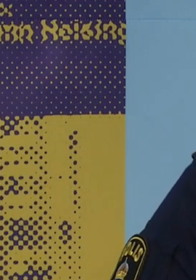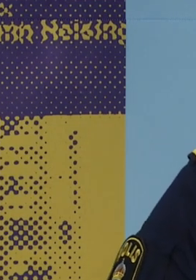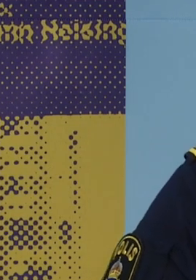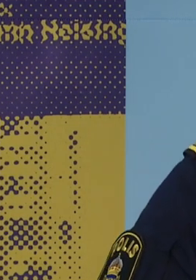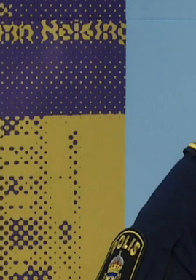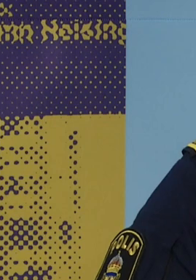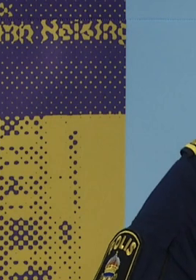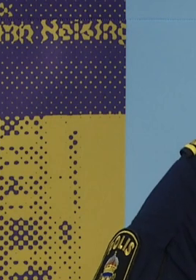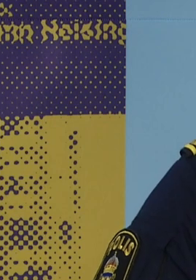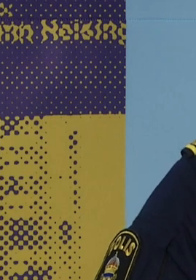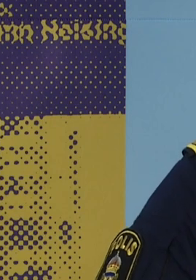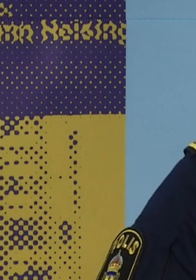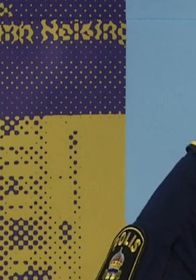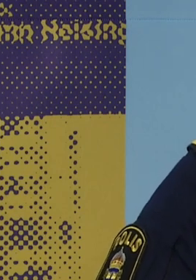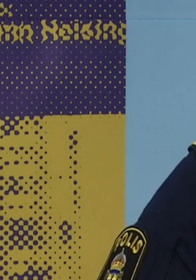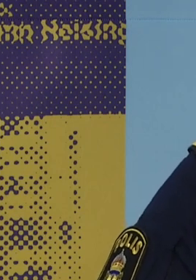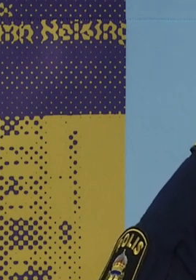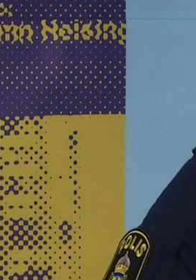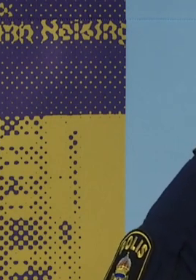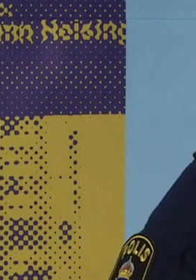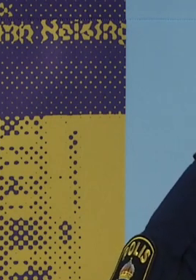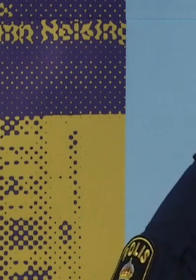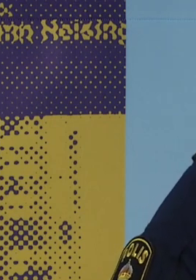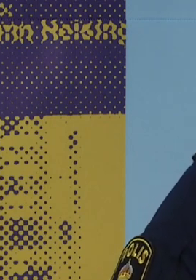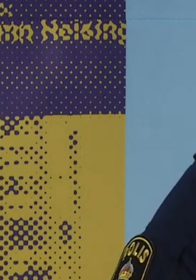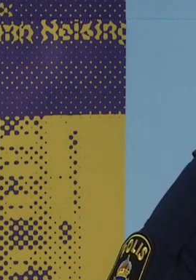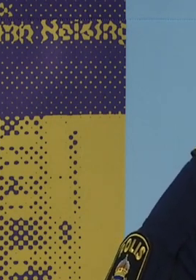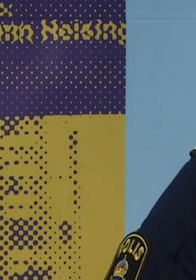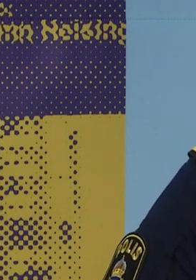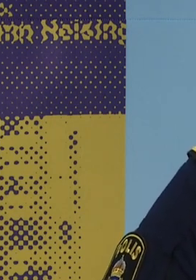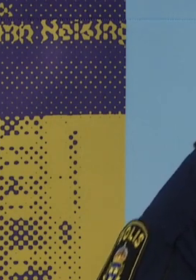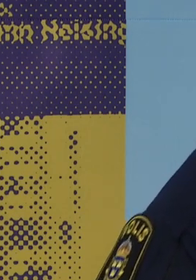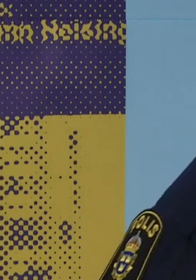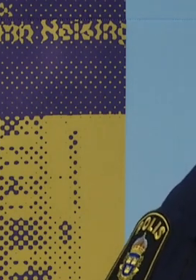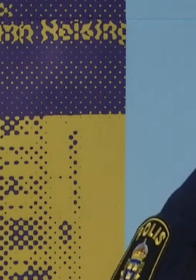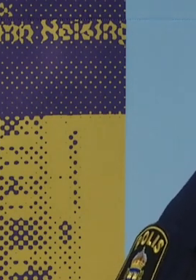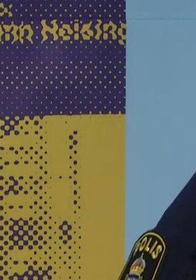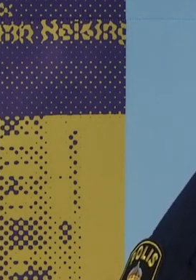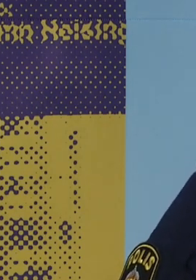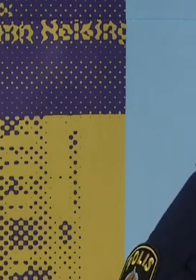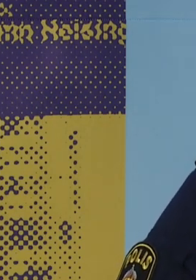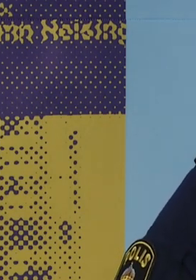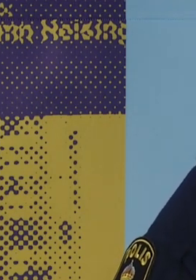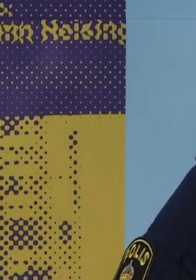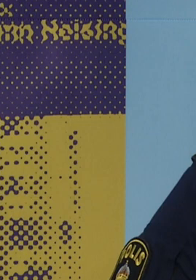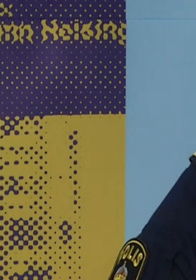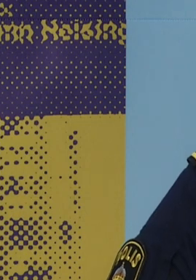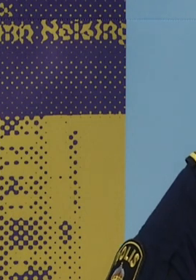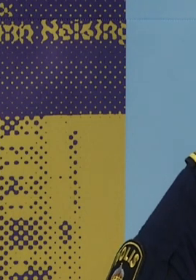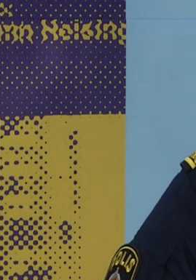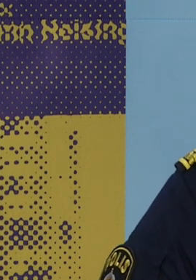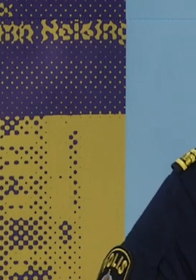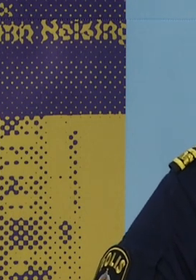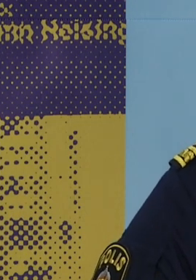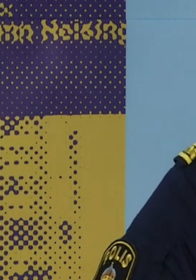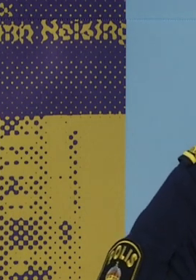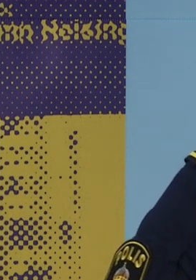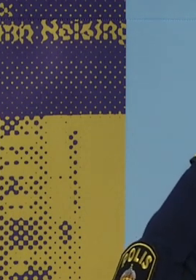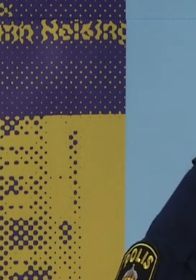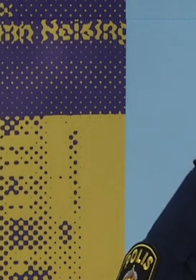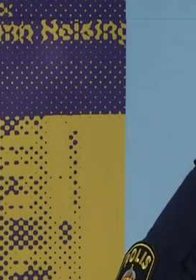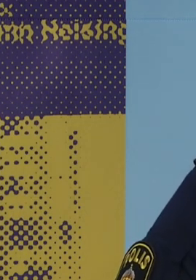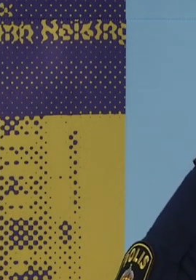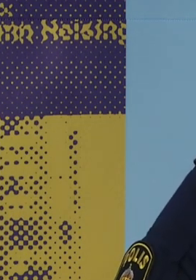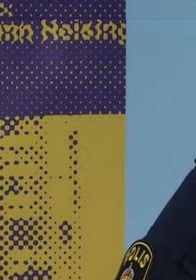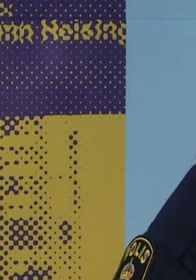Sen gäller det för oss att klara utryckningsverksamheten också. Och det som blir lidande är det brottsförebyggande arbetet